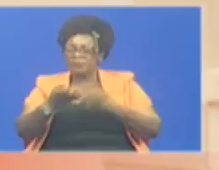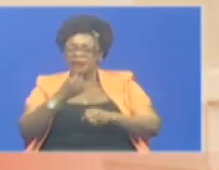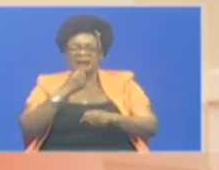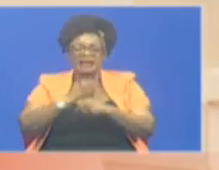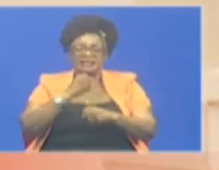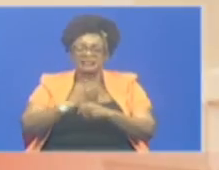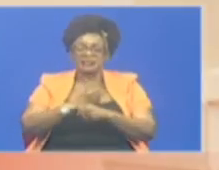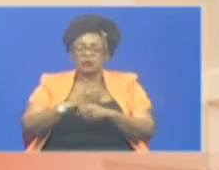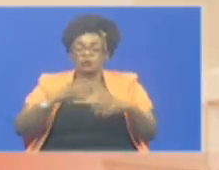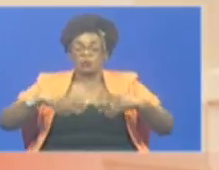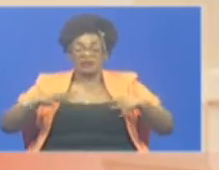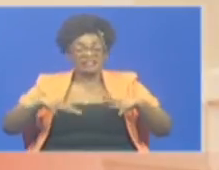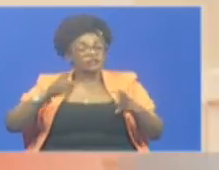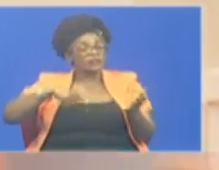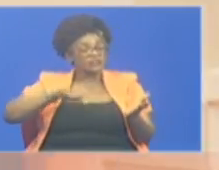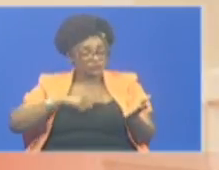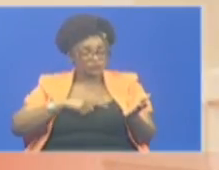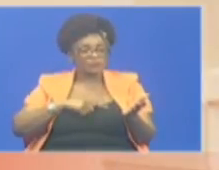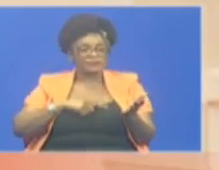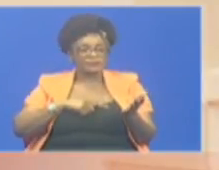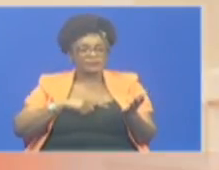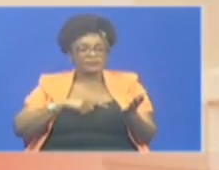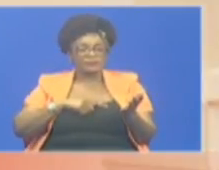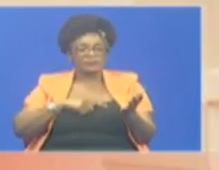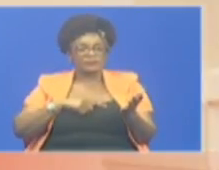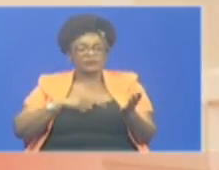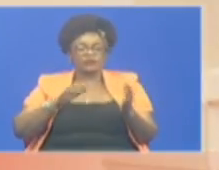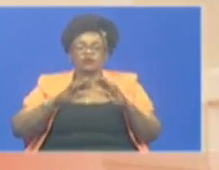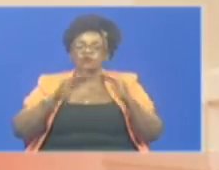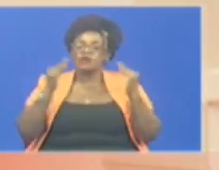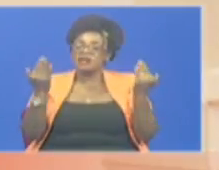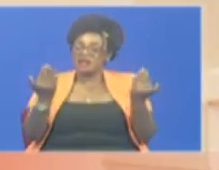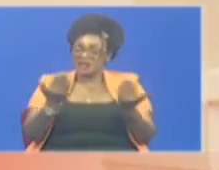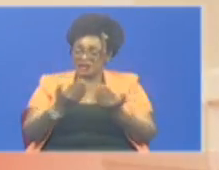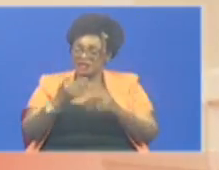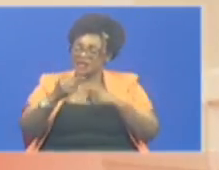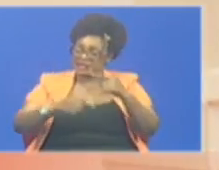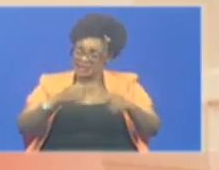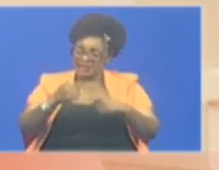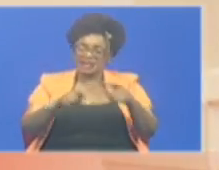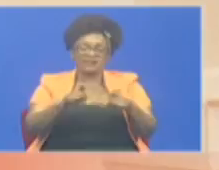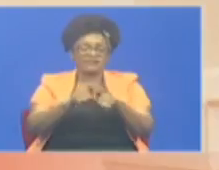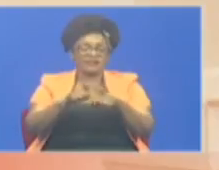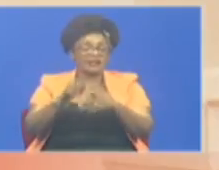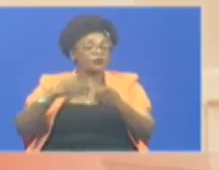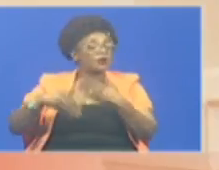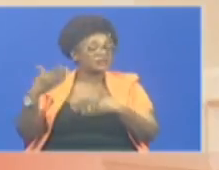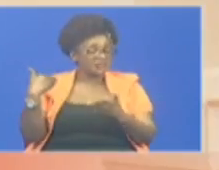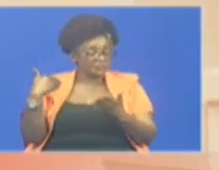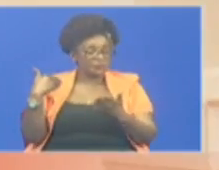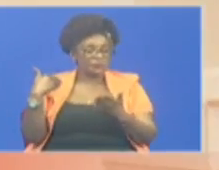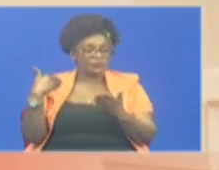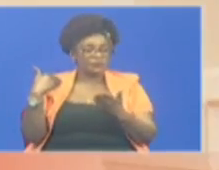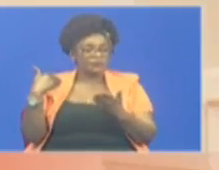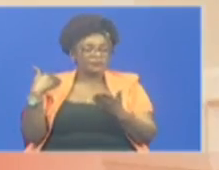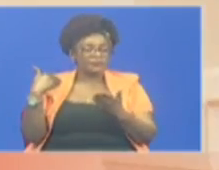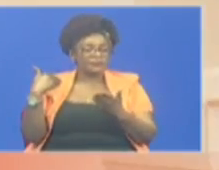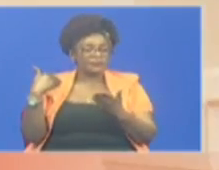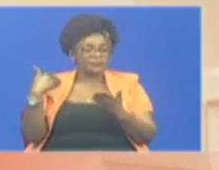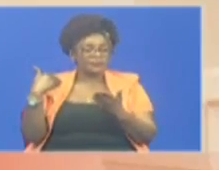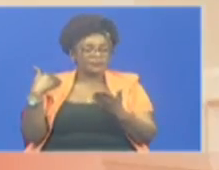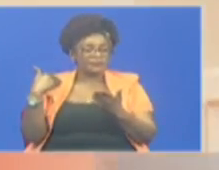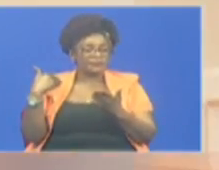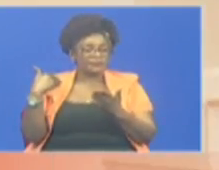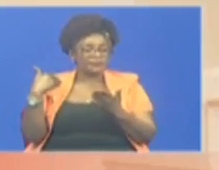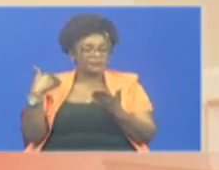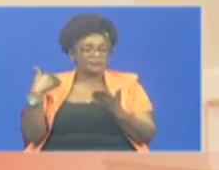wetu, na ndio dunia iweze kurudi pahali ilipokuwa mbele ya huu